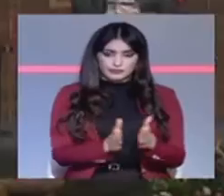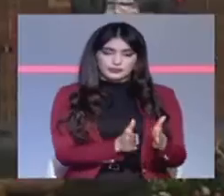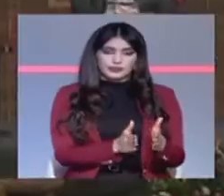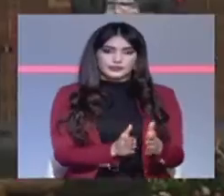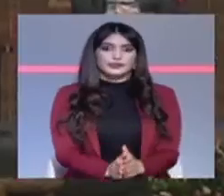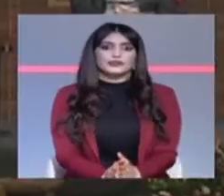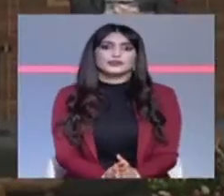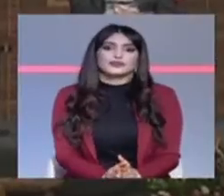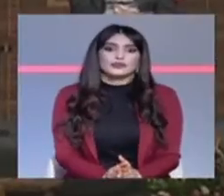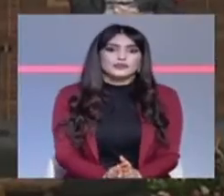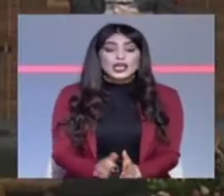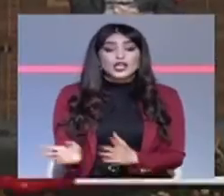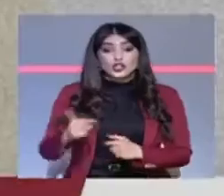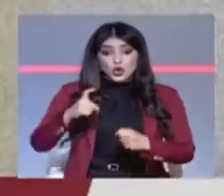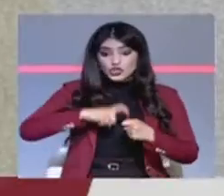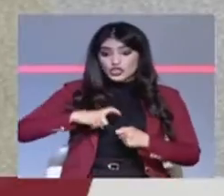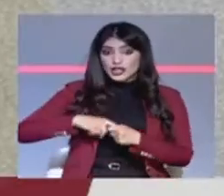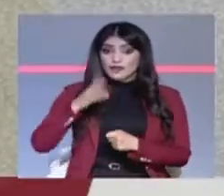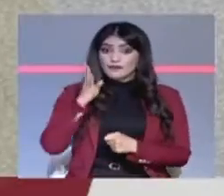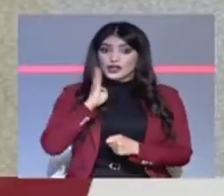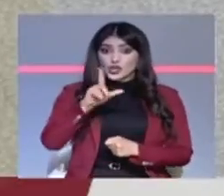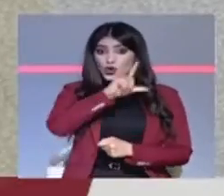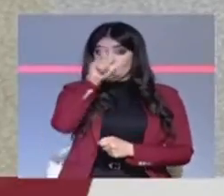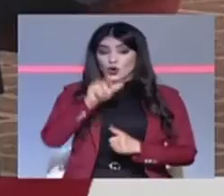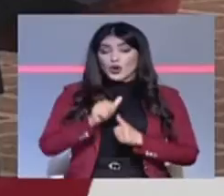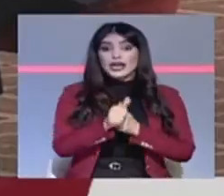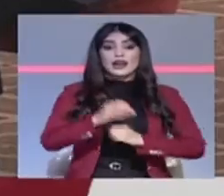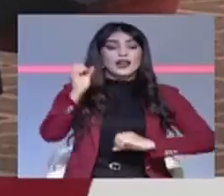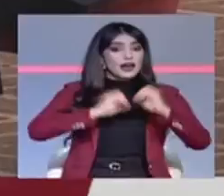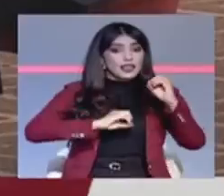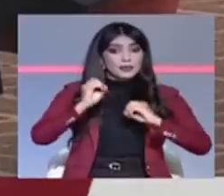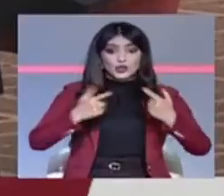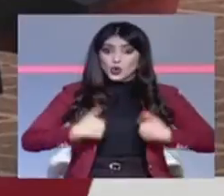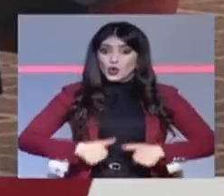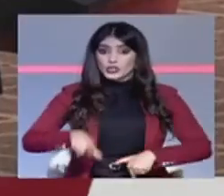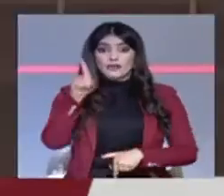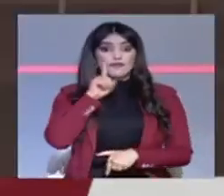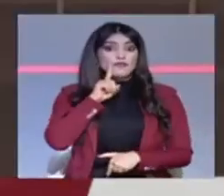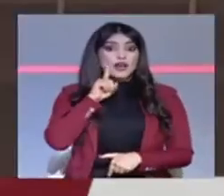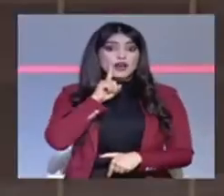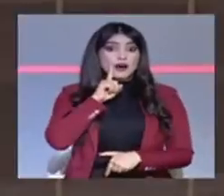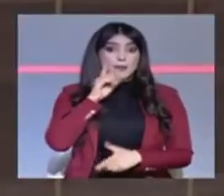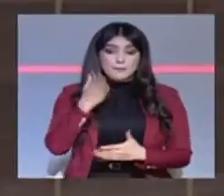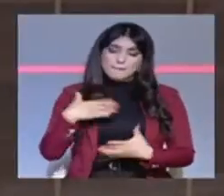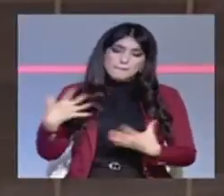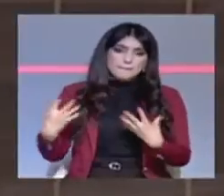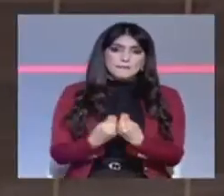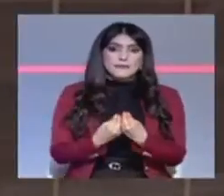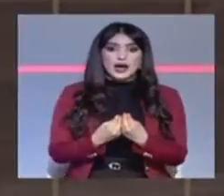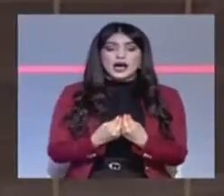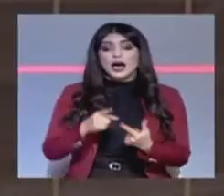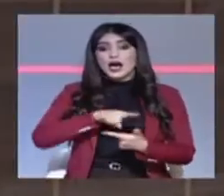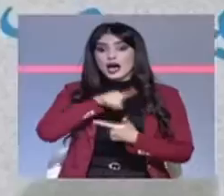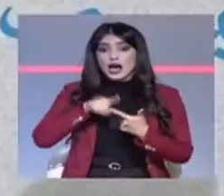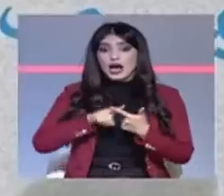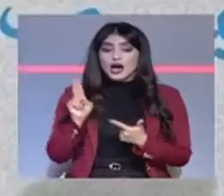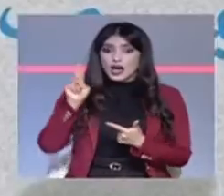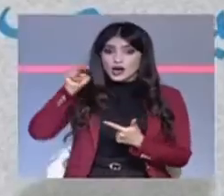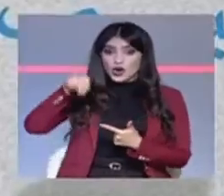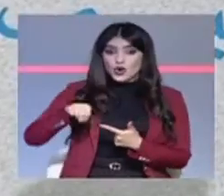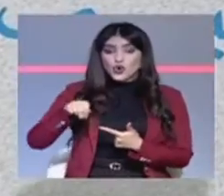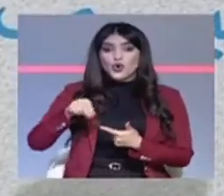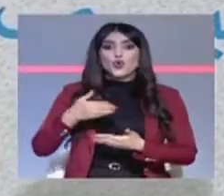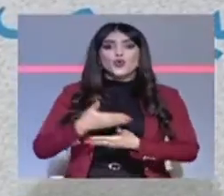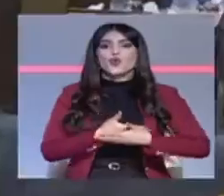وقد شارك في هذه الندوه التي نظمتها وزاره المراه والاسره وفي بالتعاون مع مكتب الامم المتحده بالطفوله